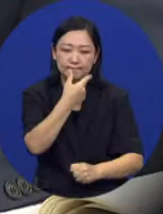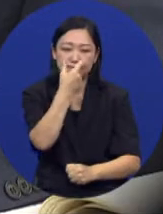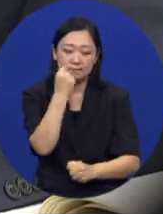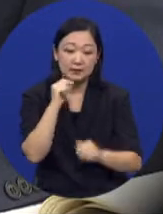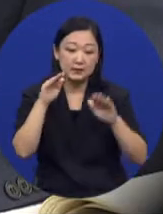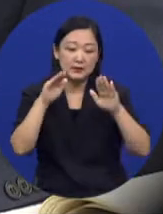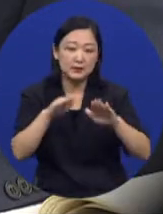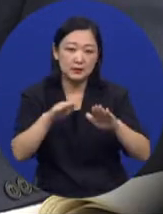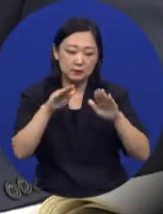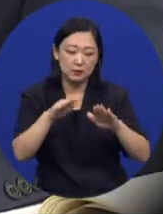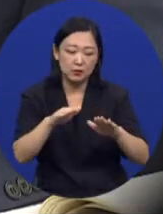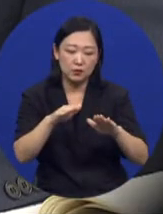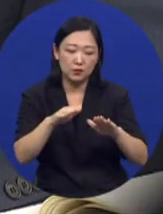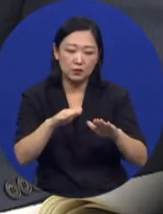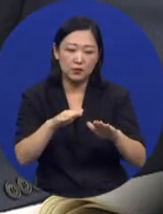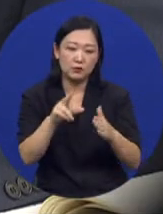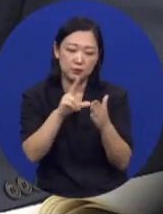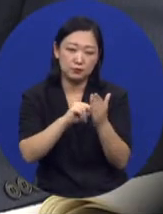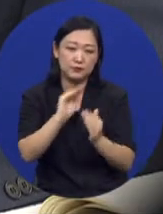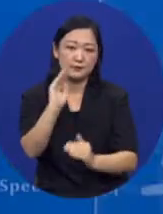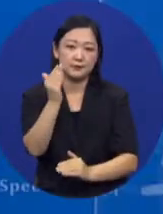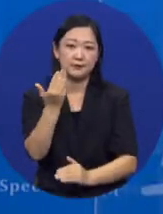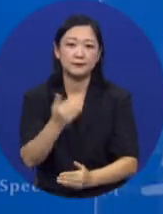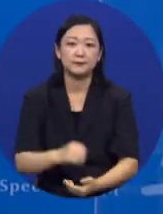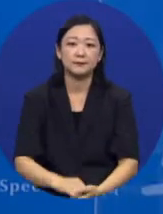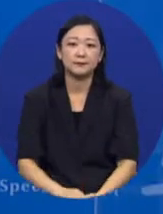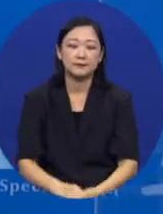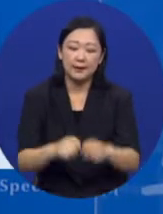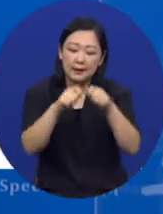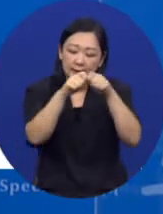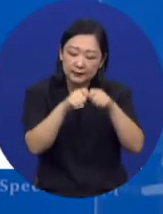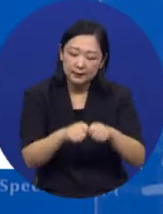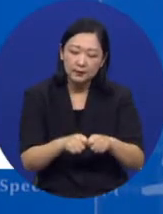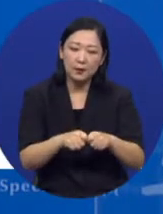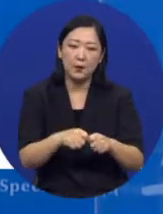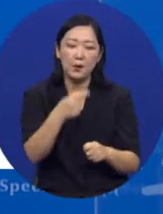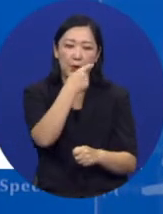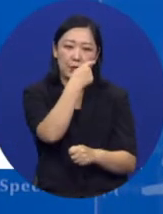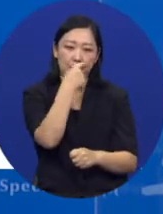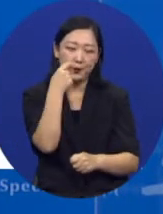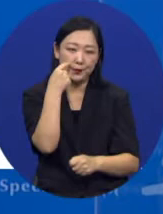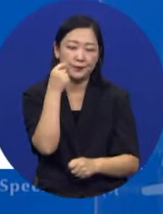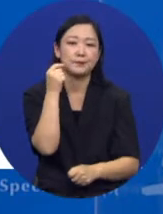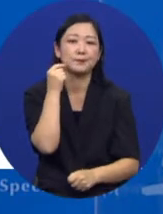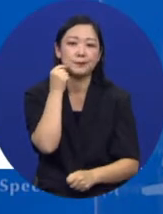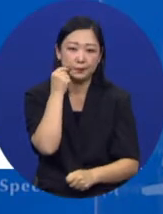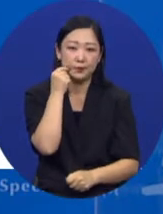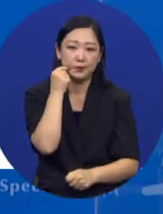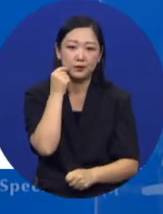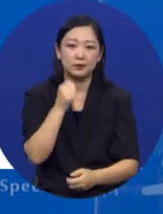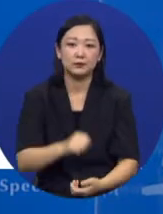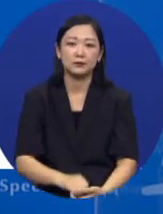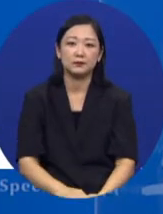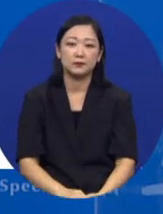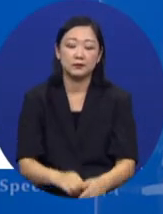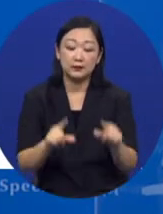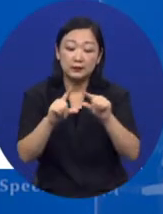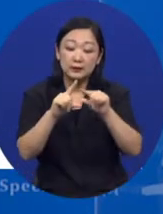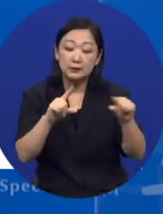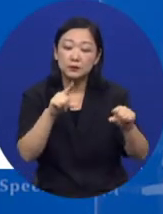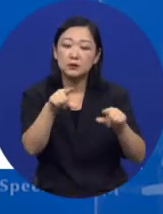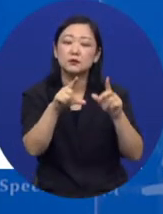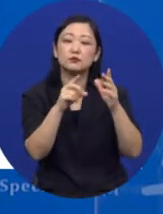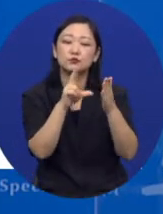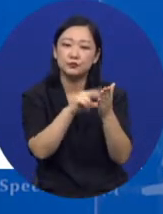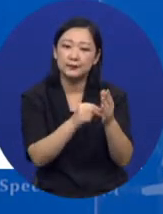이번 민선 8기에도 도마에 올랐습니다. 세세하게 체크하지는 못했었고요. 일부 그 문제에